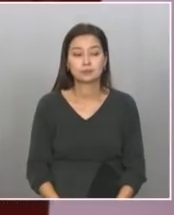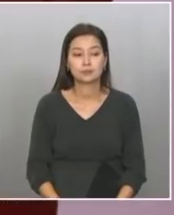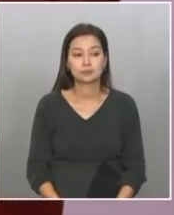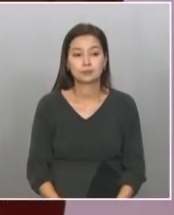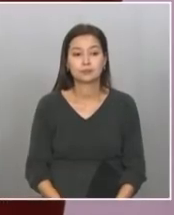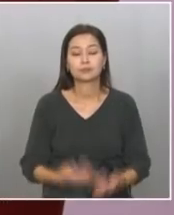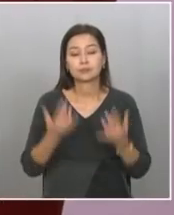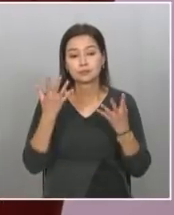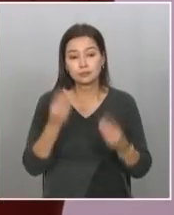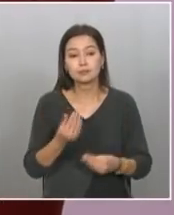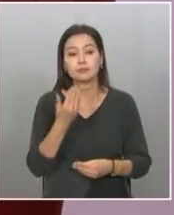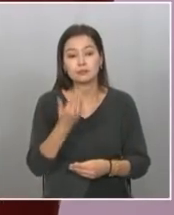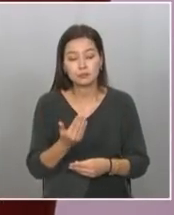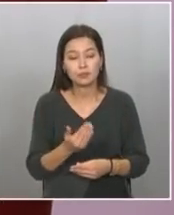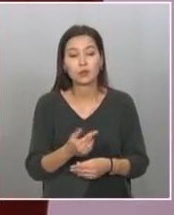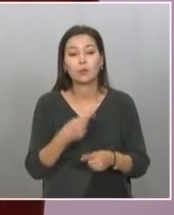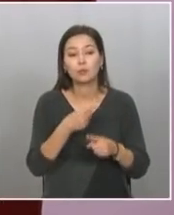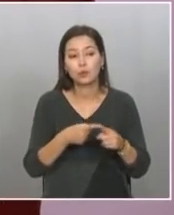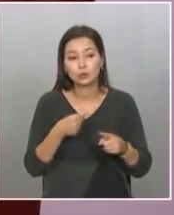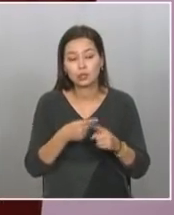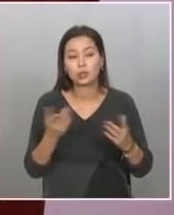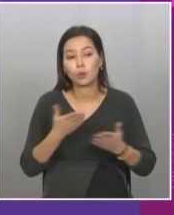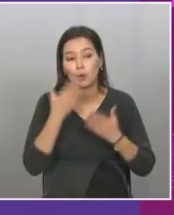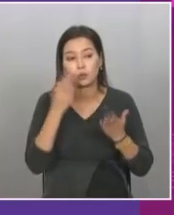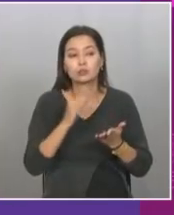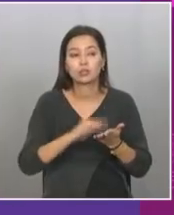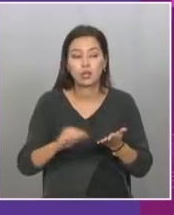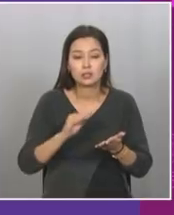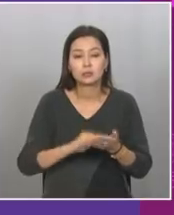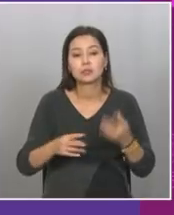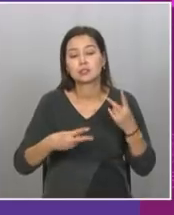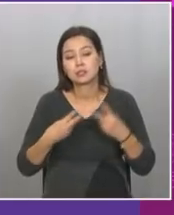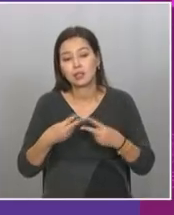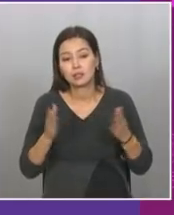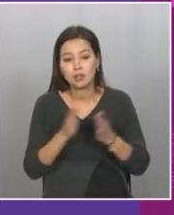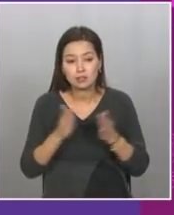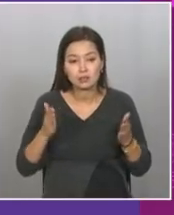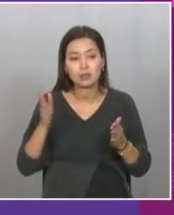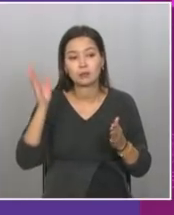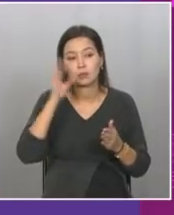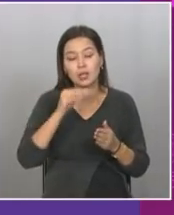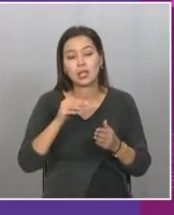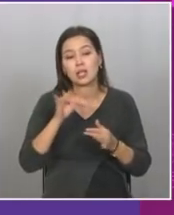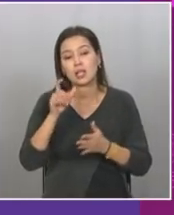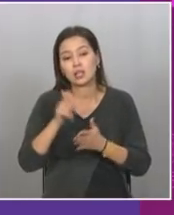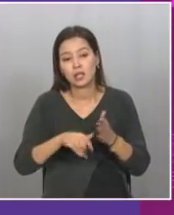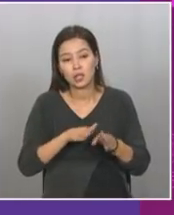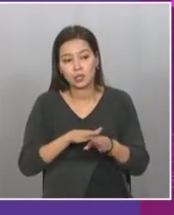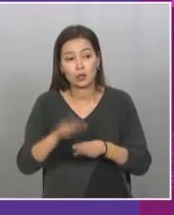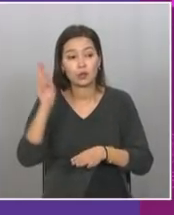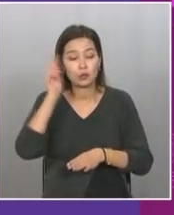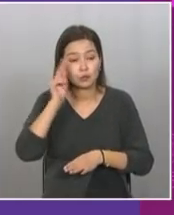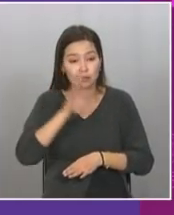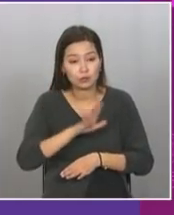қорытындылайық. Бүгін сендер бөлшектерді оқып, жазып, салыстыруды және теңдеулерді шығарып,